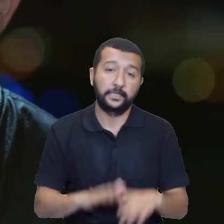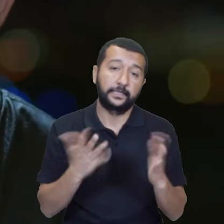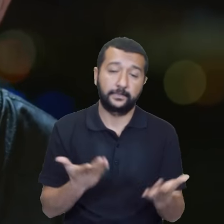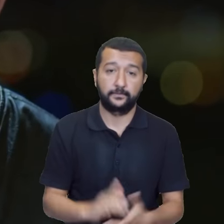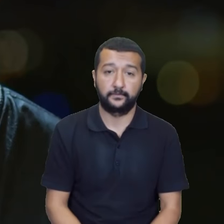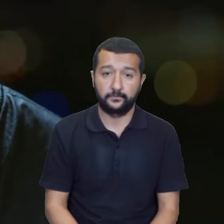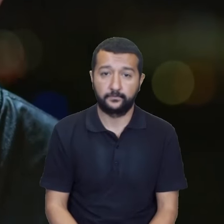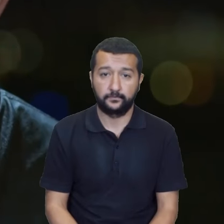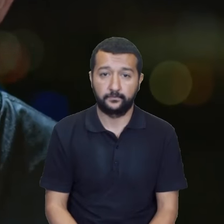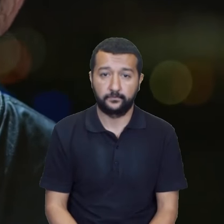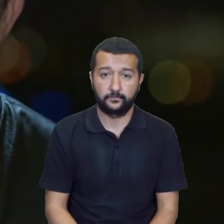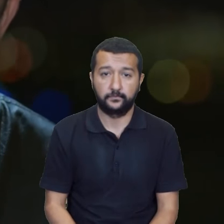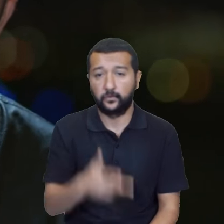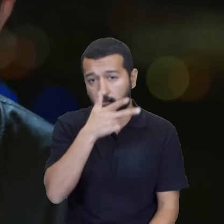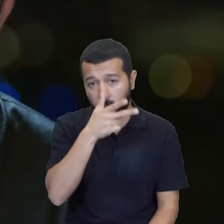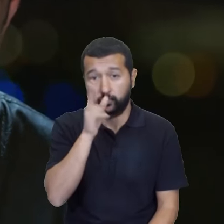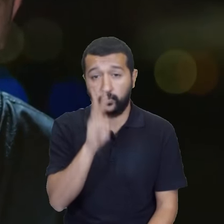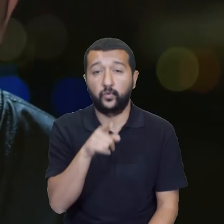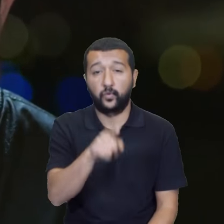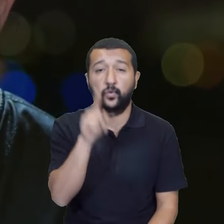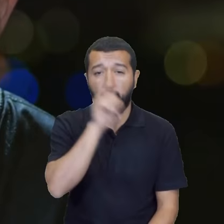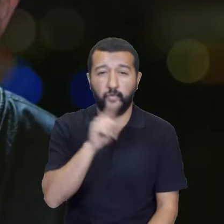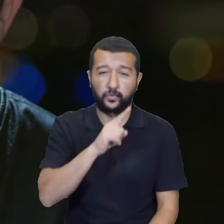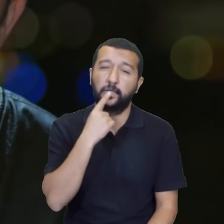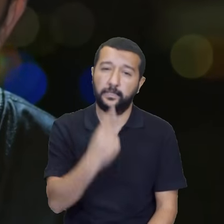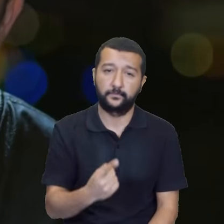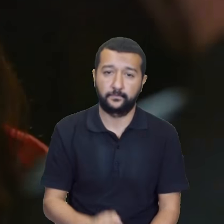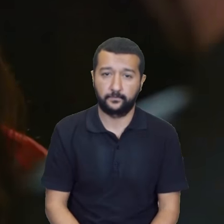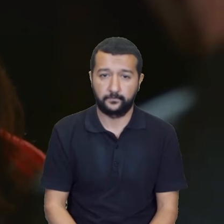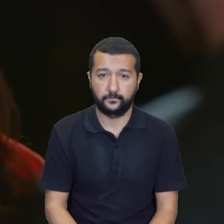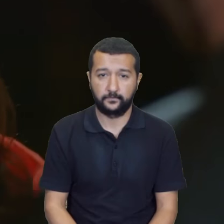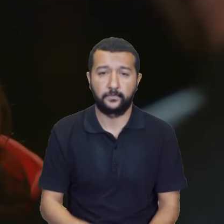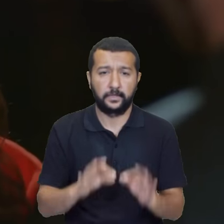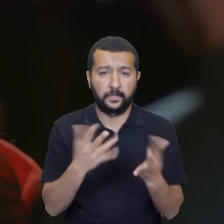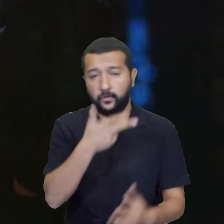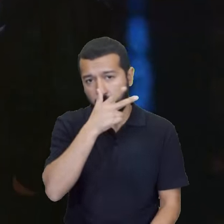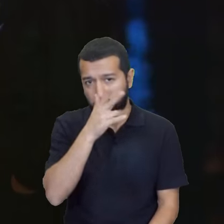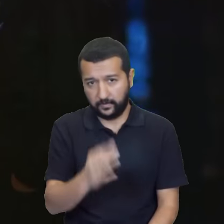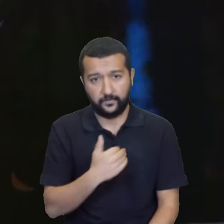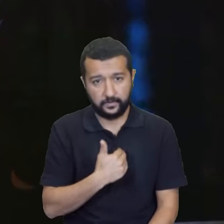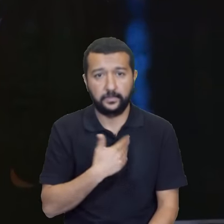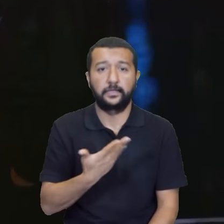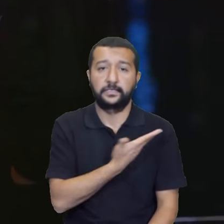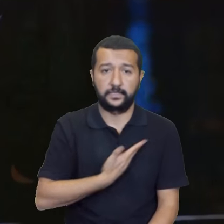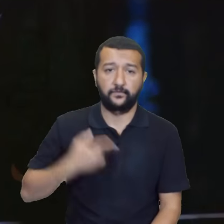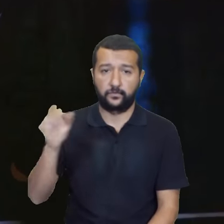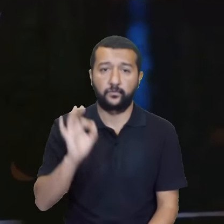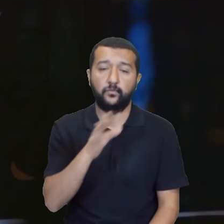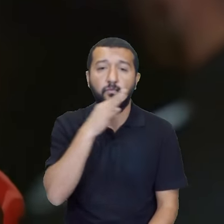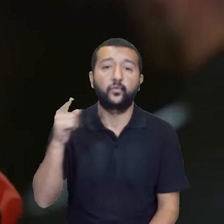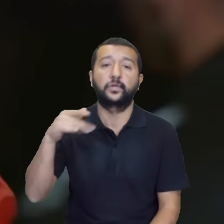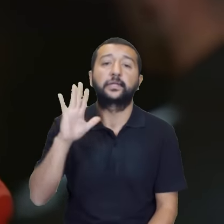Yani üzgün görünüyorsun da o yüzden dedim. Evet, üzgünüm. Sevdiğim de mutlu